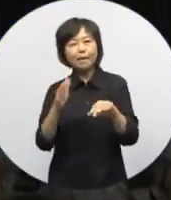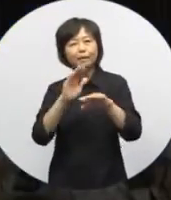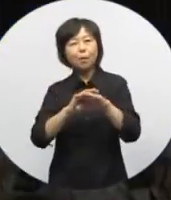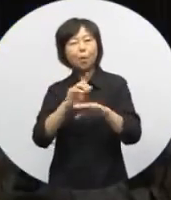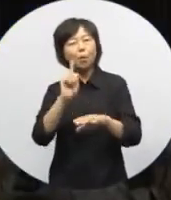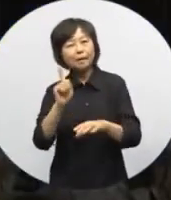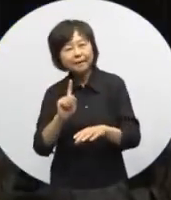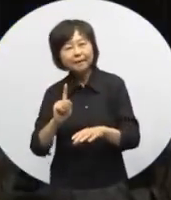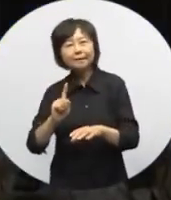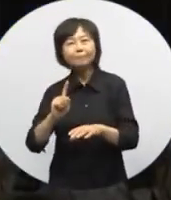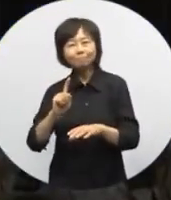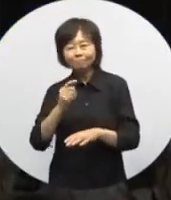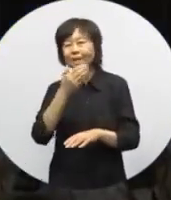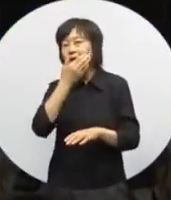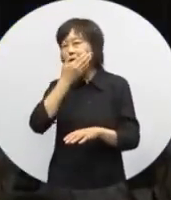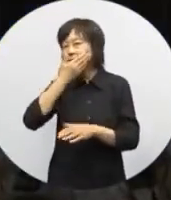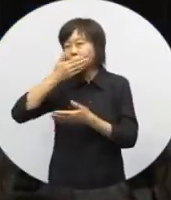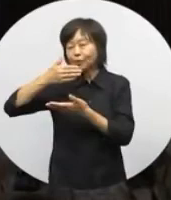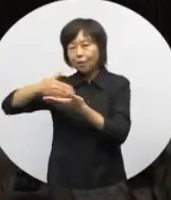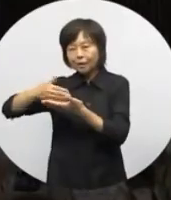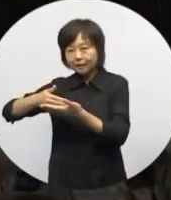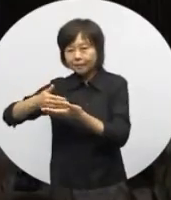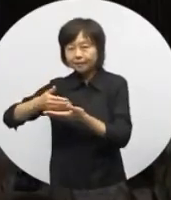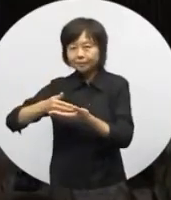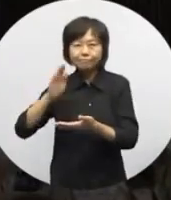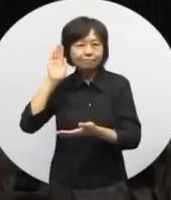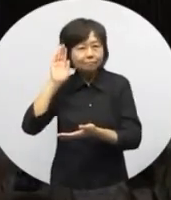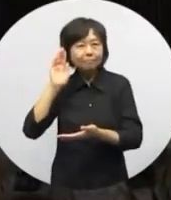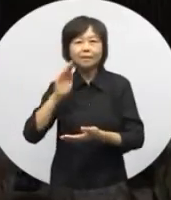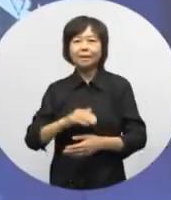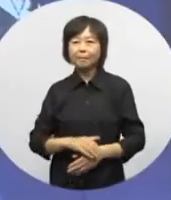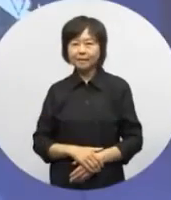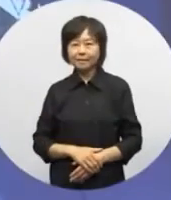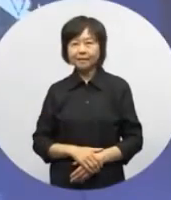法など貴重なエピソードをお話しいただきました。